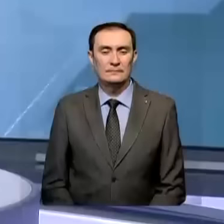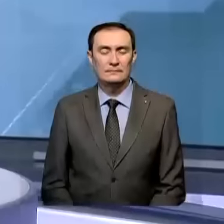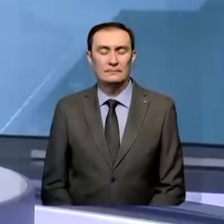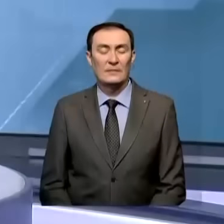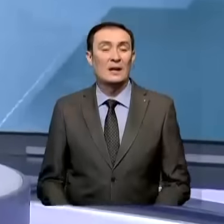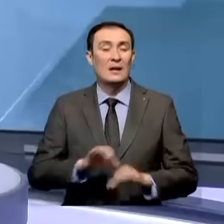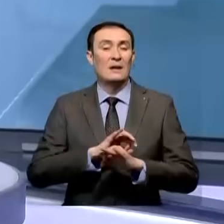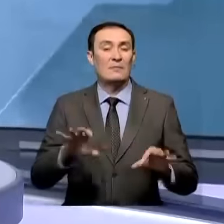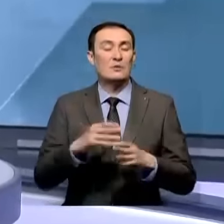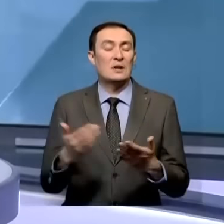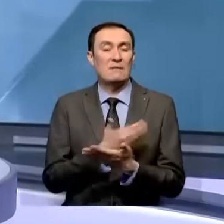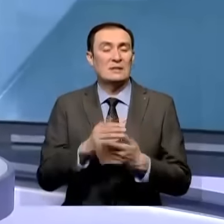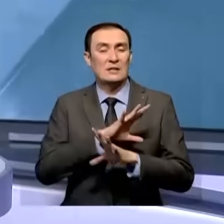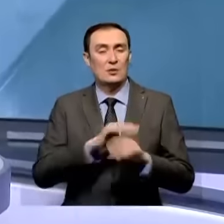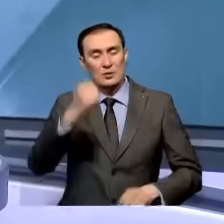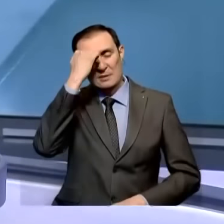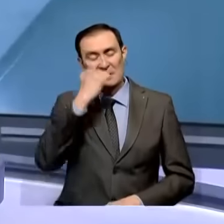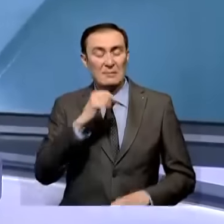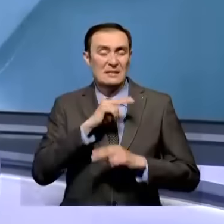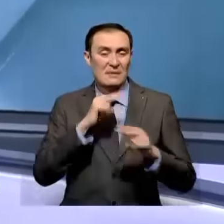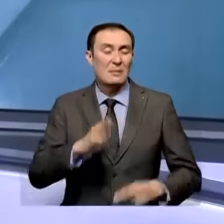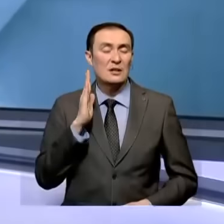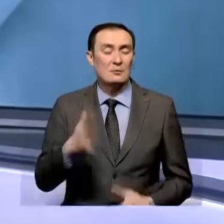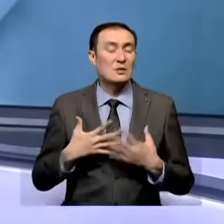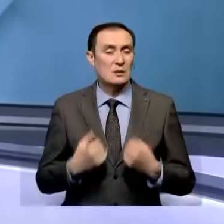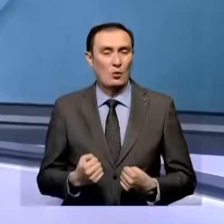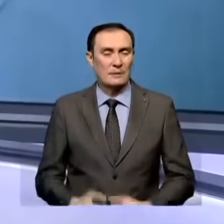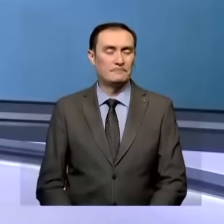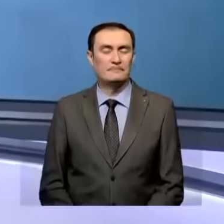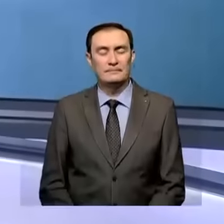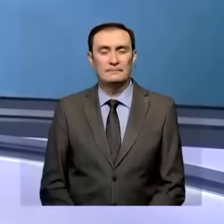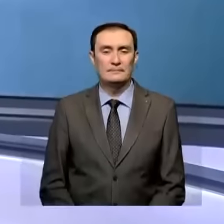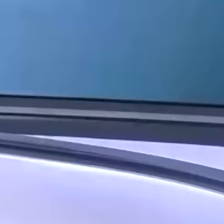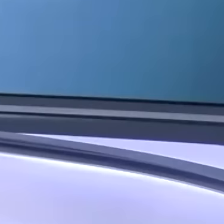Ну и к данному часу это вся информация. Спасибо, что смотрели нас.